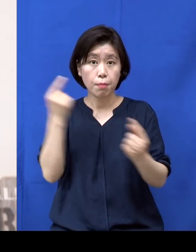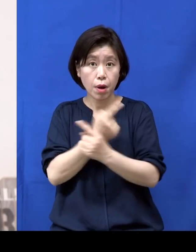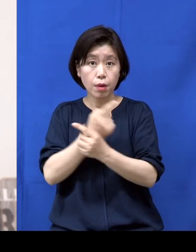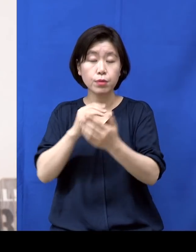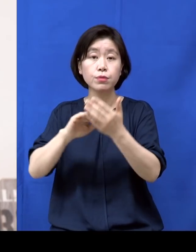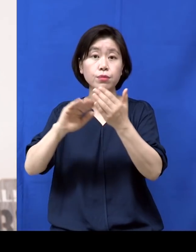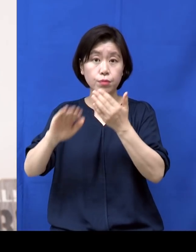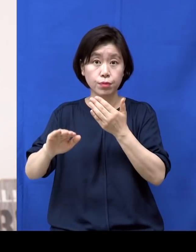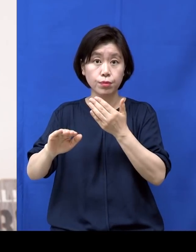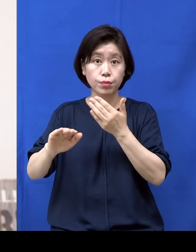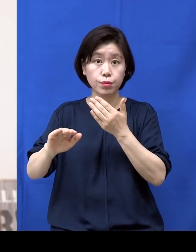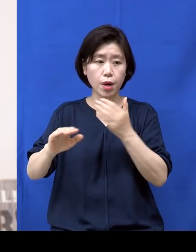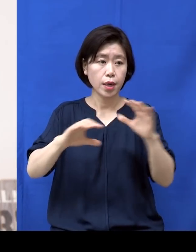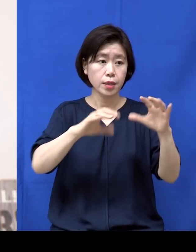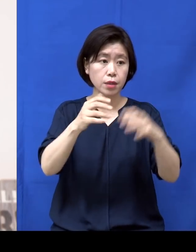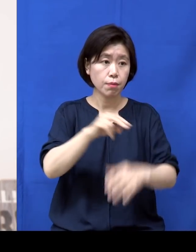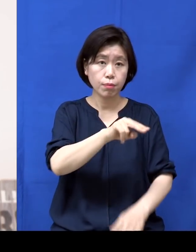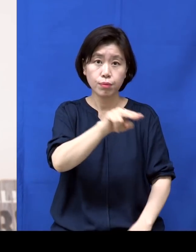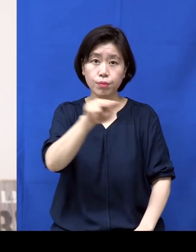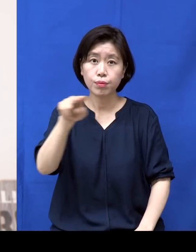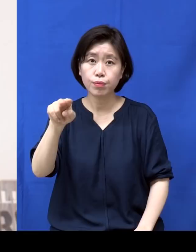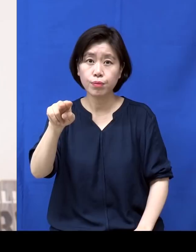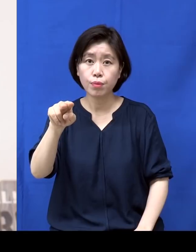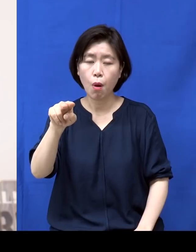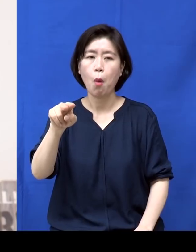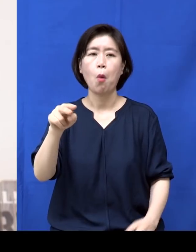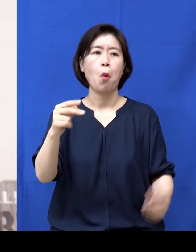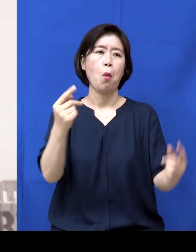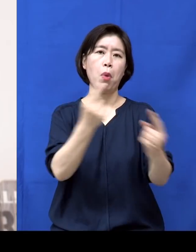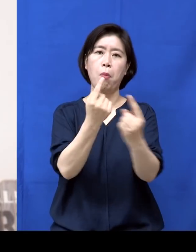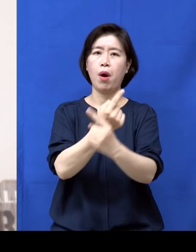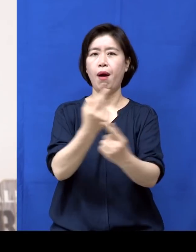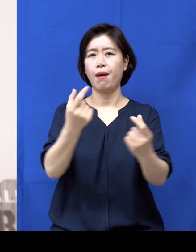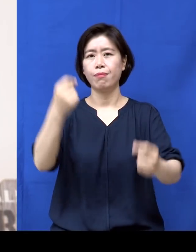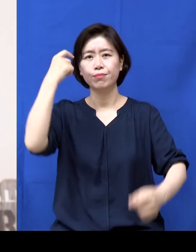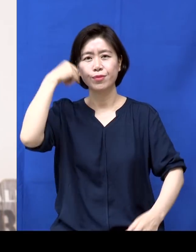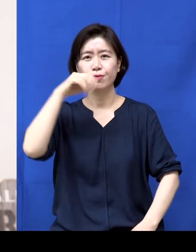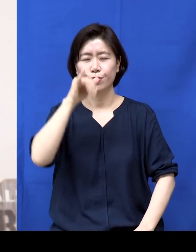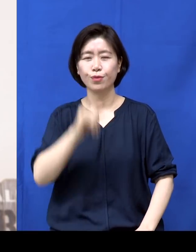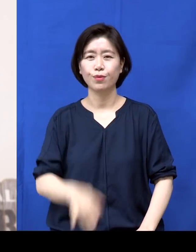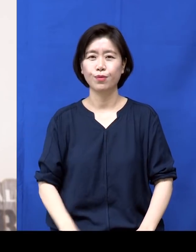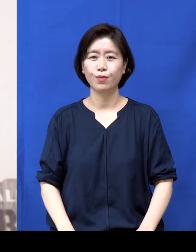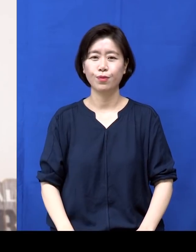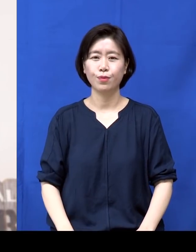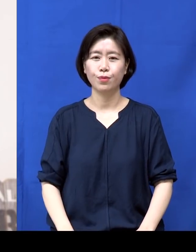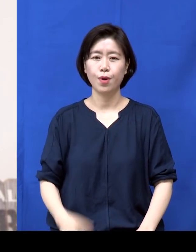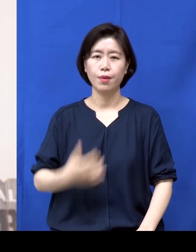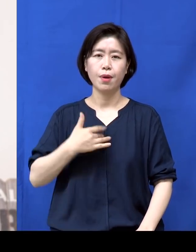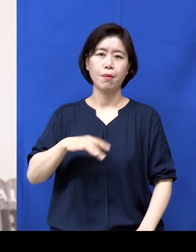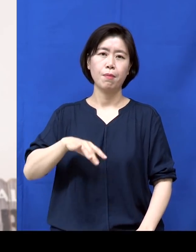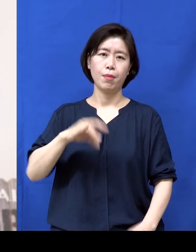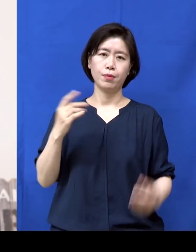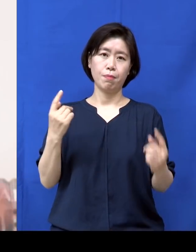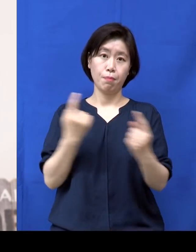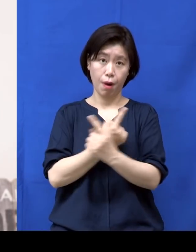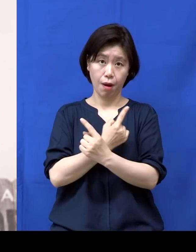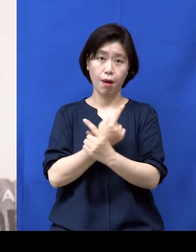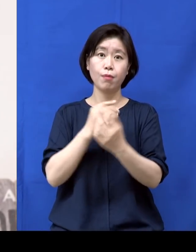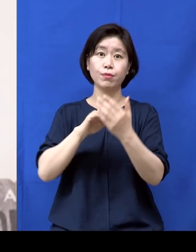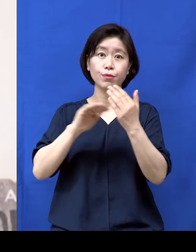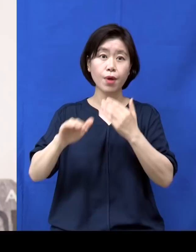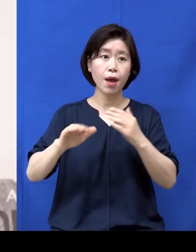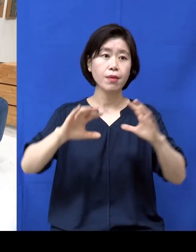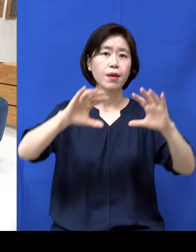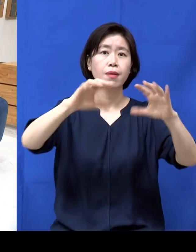제가 새롭게 되고 나니까 예. 세상이 새로워진 거예요. 오. 제가 한 사람이 바뀌니까 온 세상이 바뀐